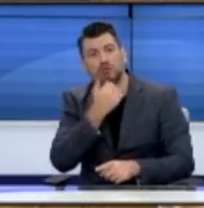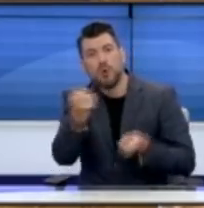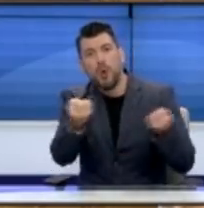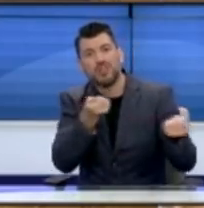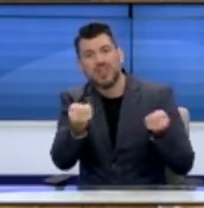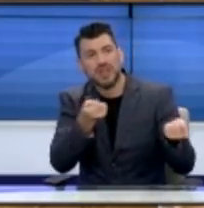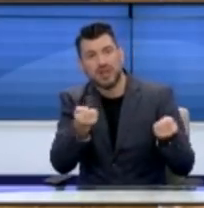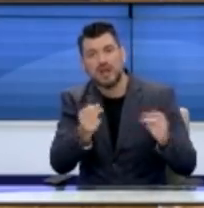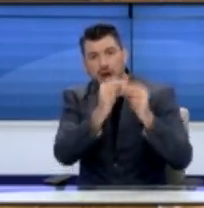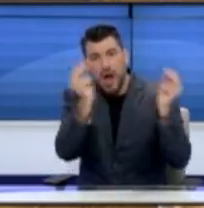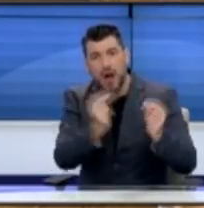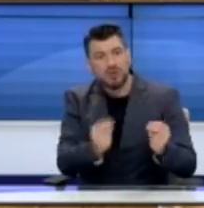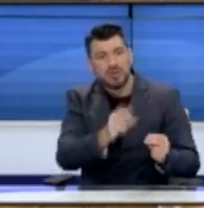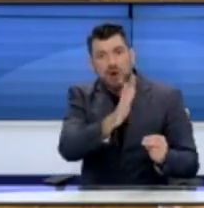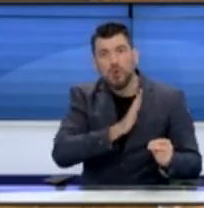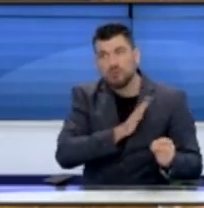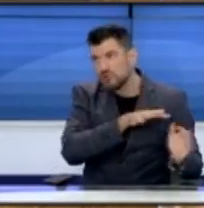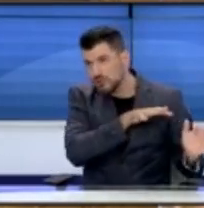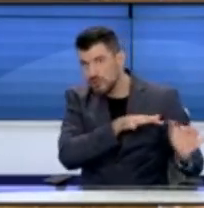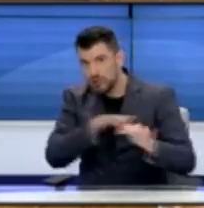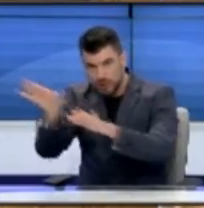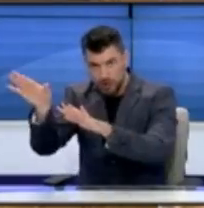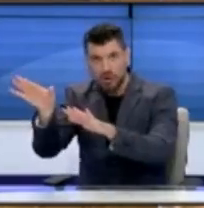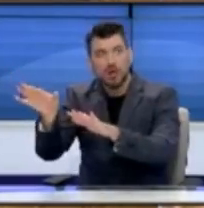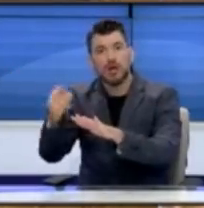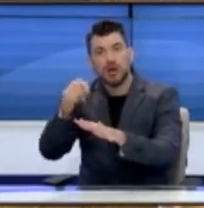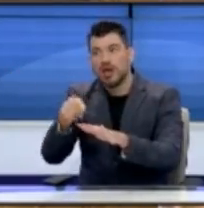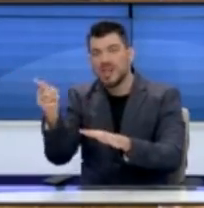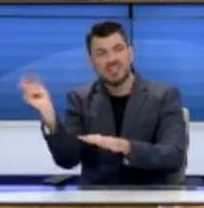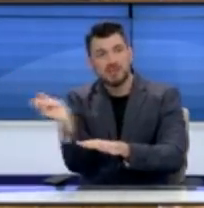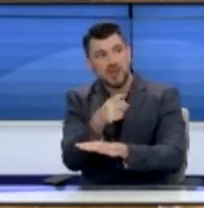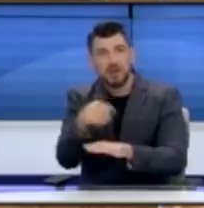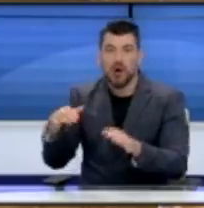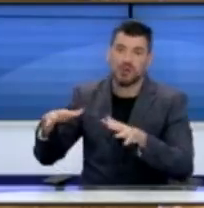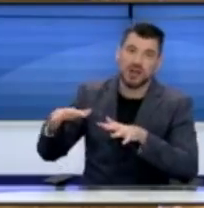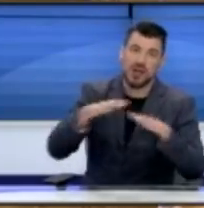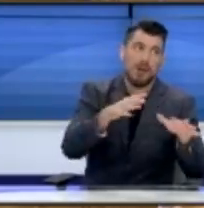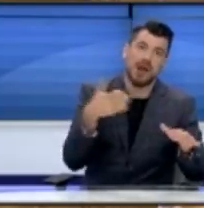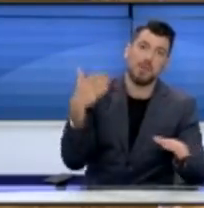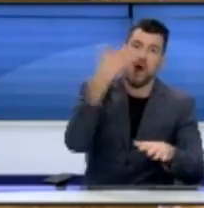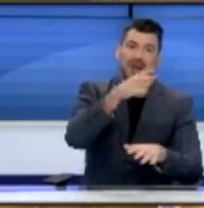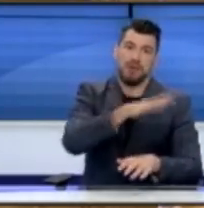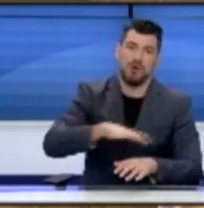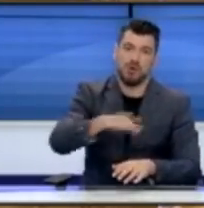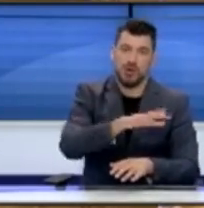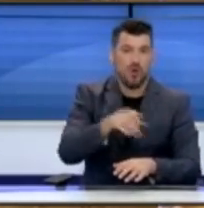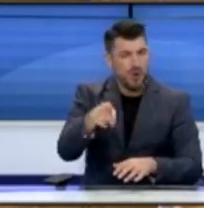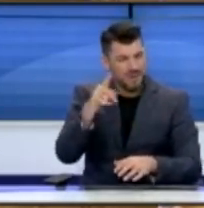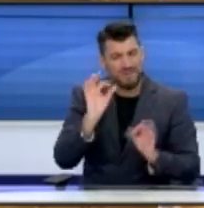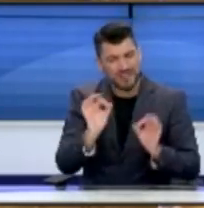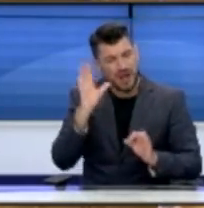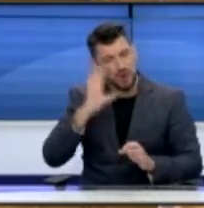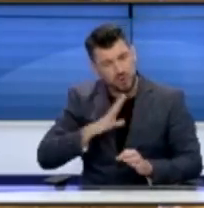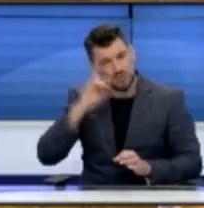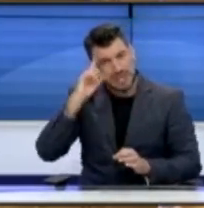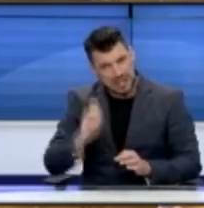που αποφεύχθηκε ακριβώς γιατί ο κόσμος ήξερε το χώρο του, τα χωριά του, έσβηνε τις φωτιές και δεν πειθάρχησε σε